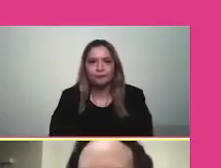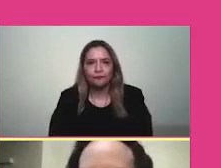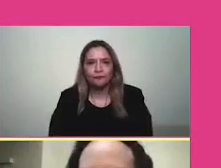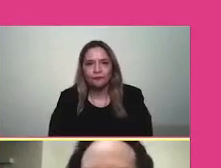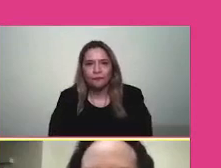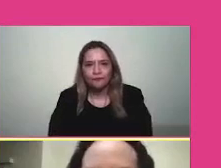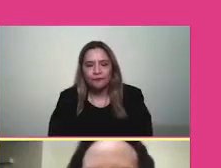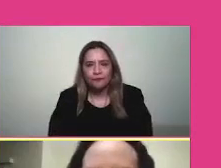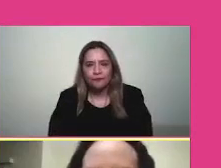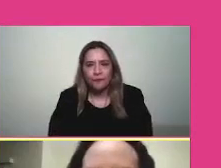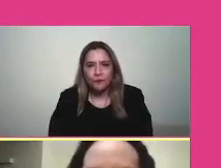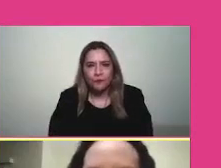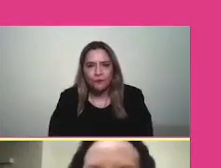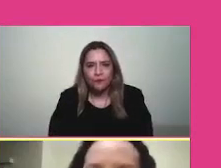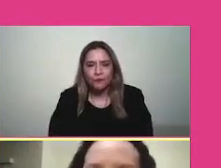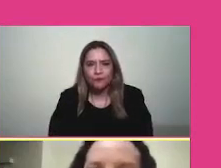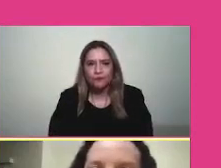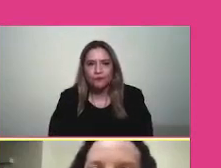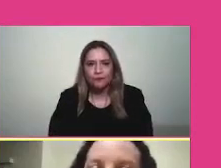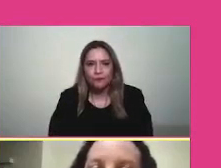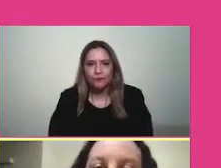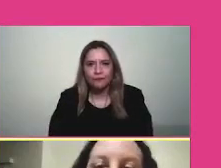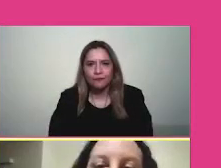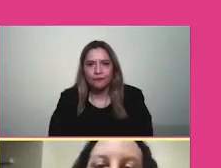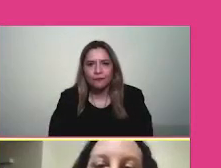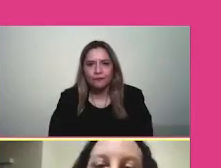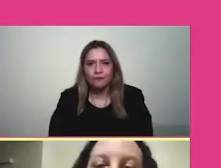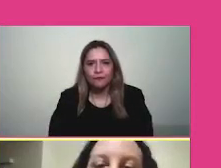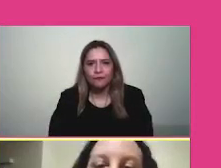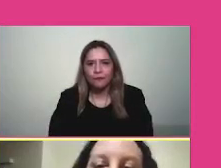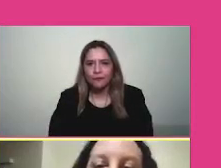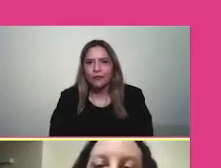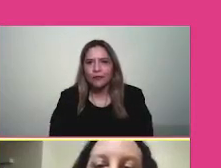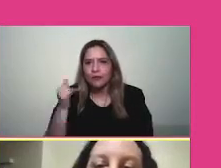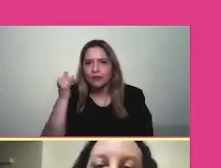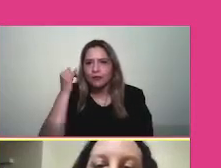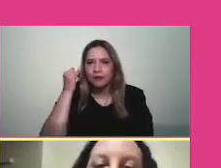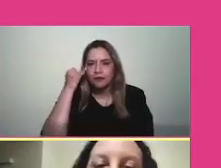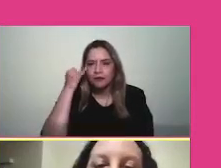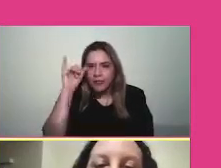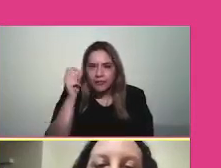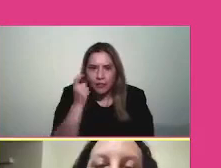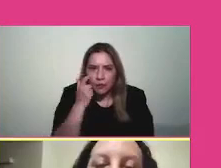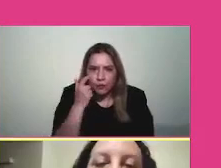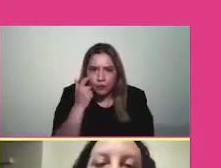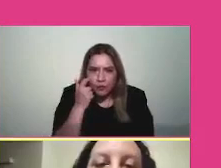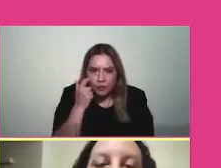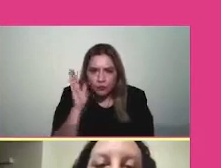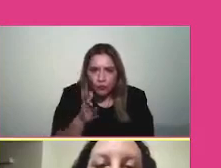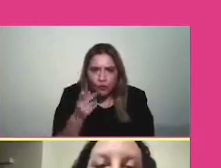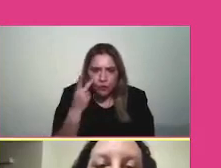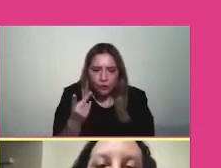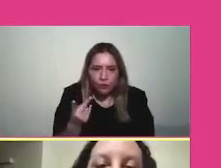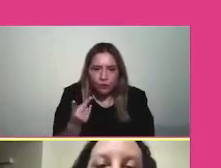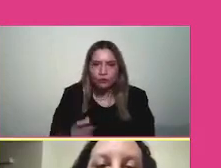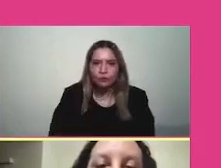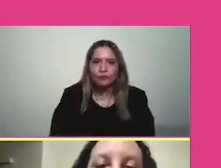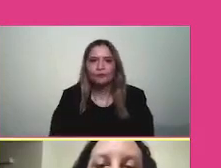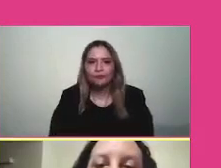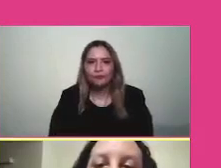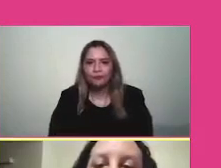την οθόνη, δεν βλέπω κιόλας. Κάτσε να σου βγάλω ένα τερατάκι εσένα που να ανοίξει την οθόνη, να σε δούμε κιόλας, να μας κάνεις